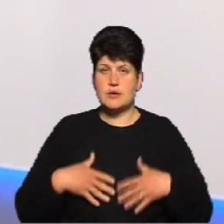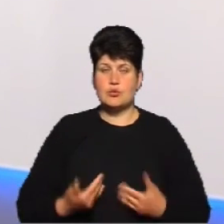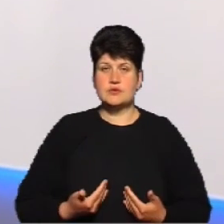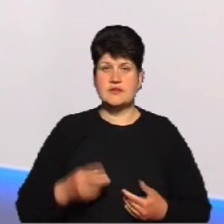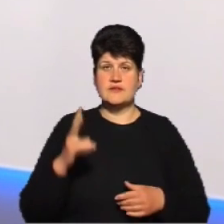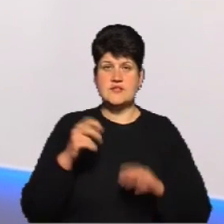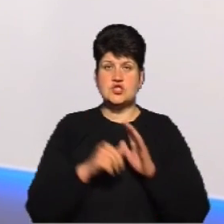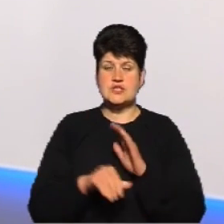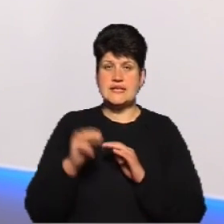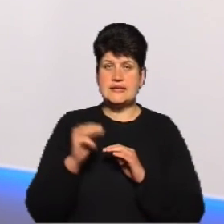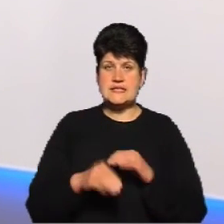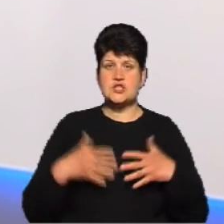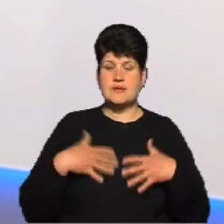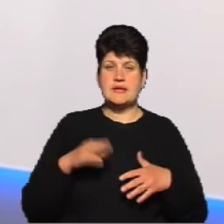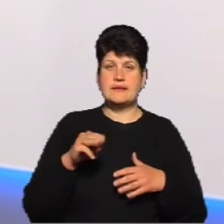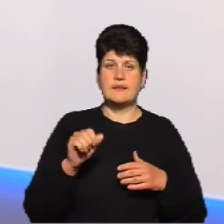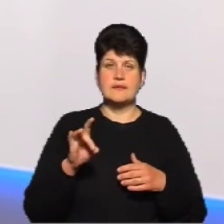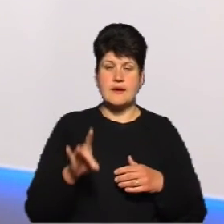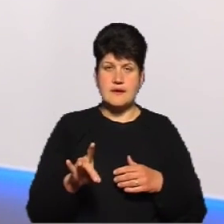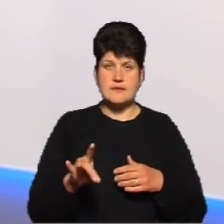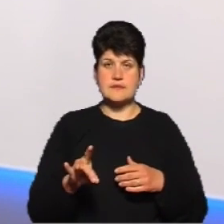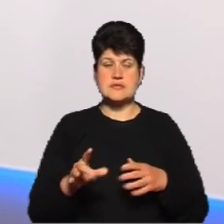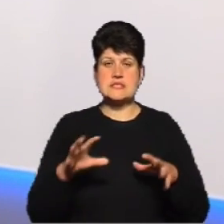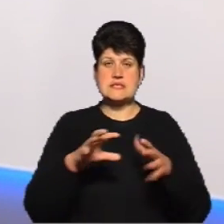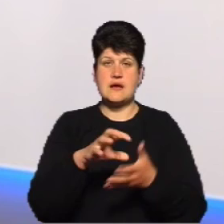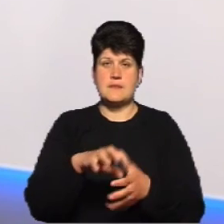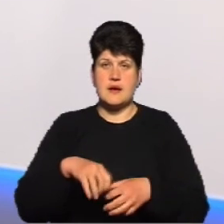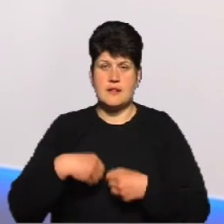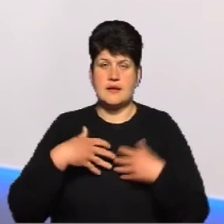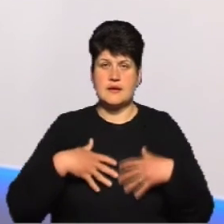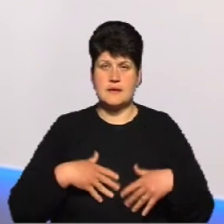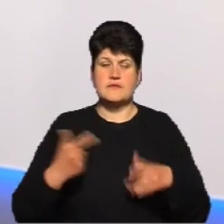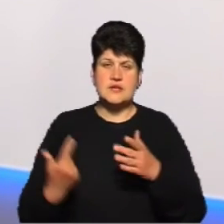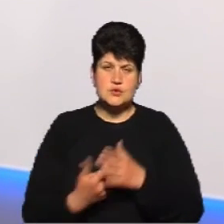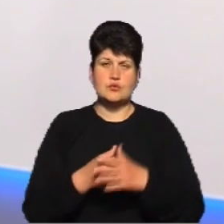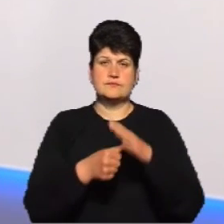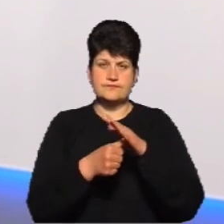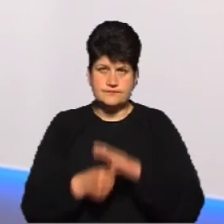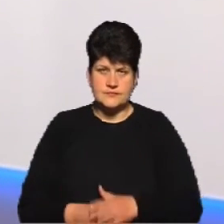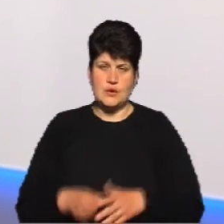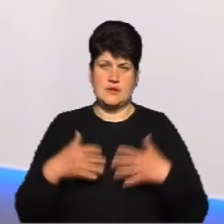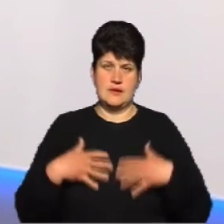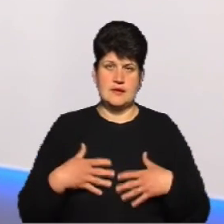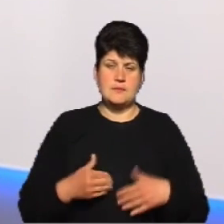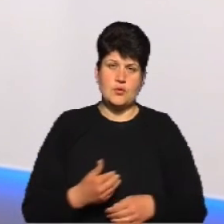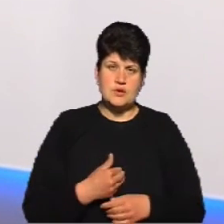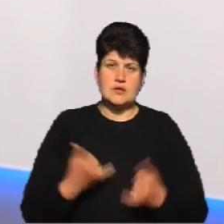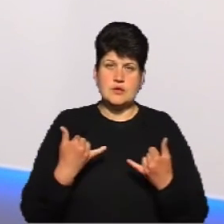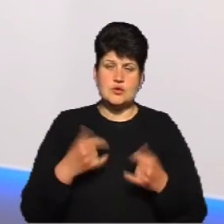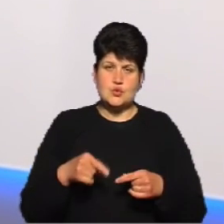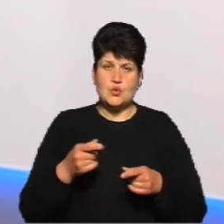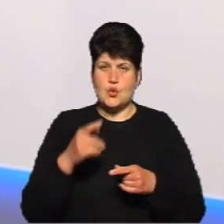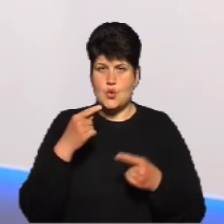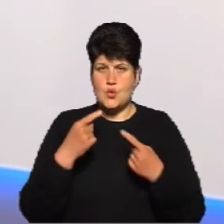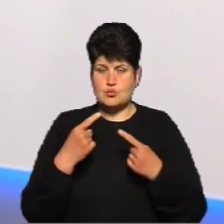тисяч кримських татар. З анексією Криму кримські татари знову зазнають утисків і переслідувань. Ми взагалі хотіли на цю розмову запросити представників